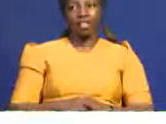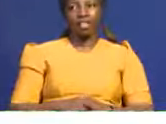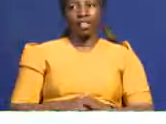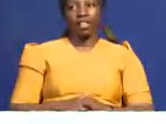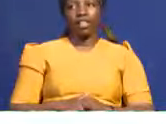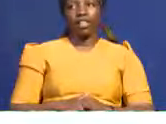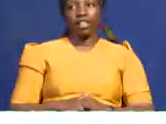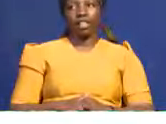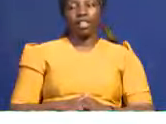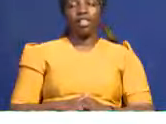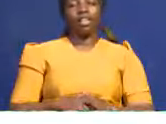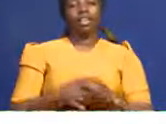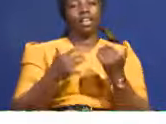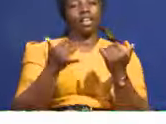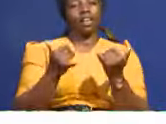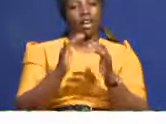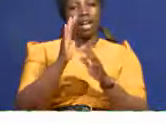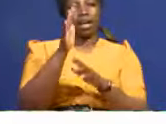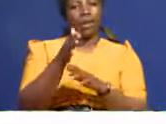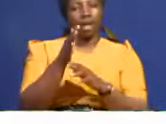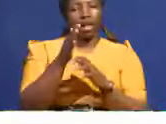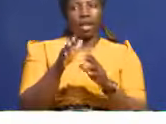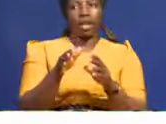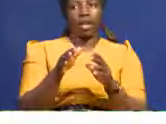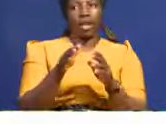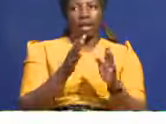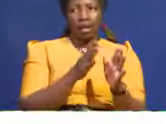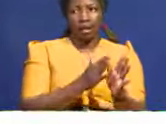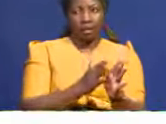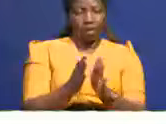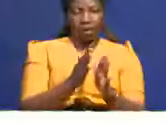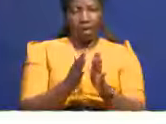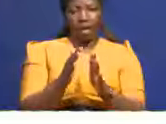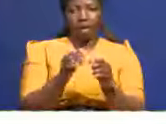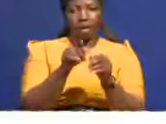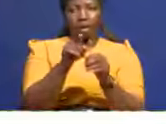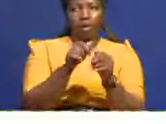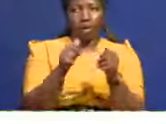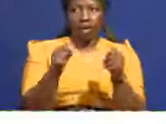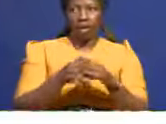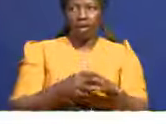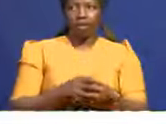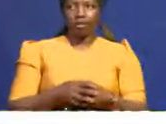Yes, sir. Sasa nitawapanga kiasi. Najua inasema